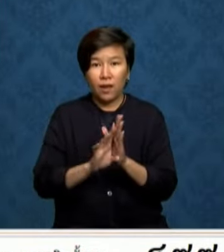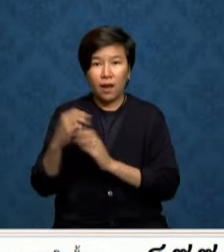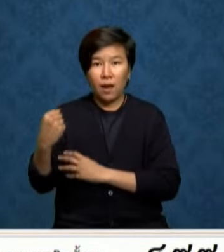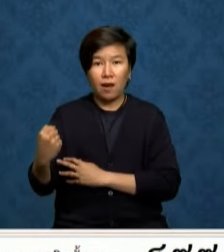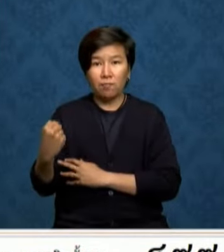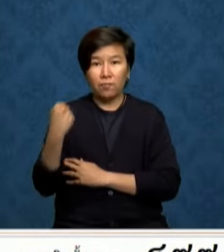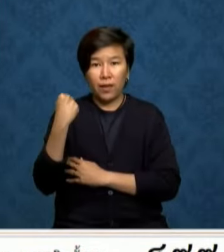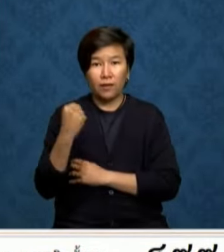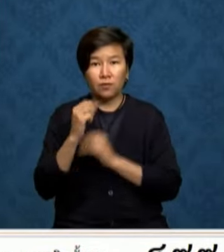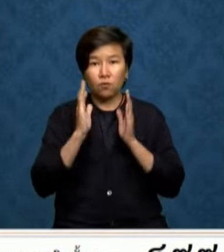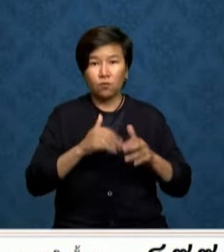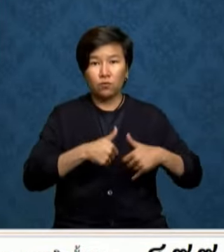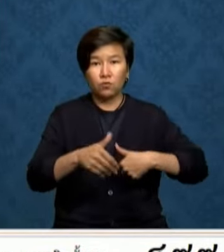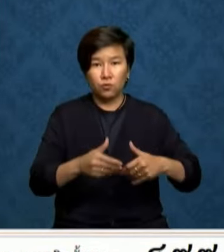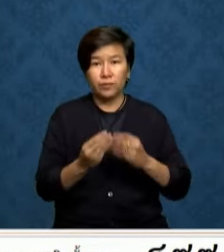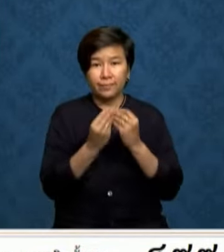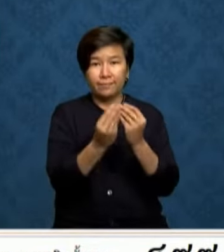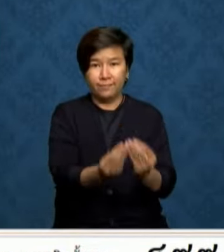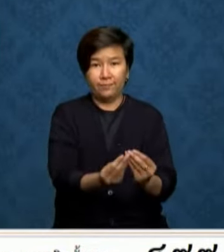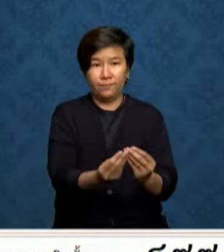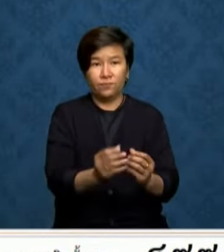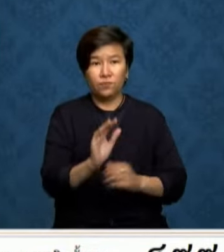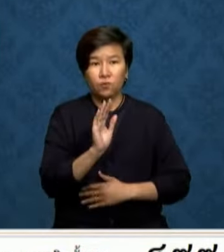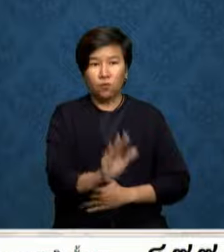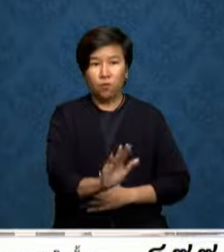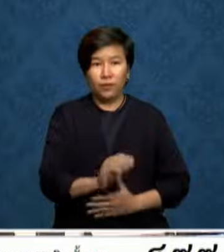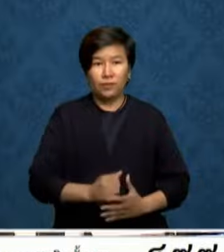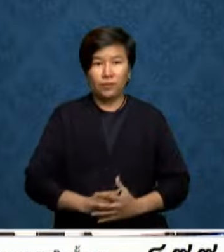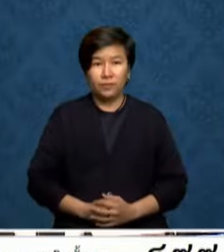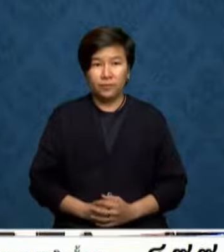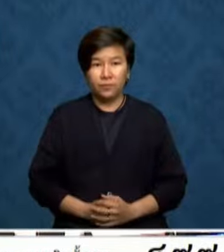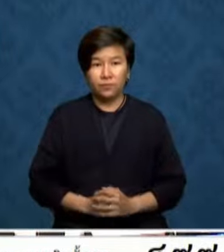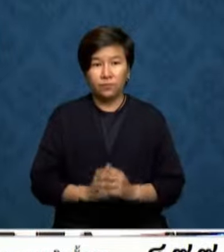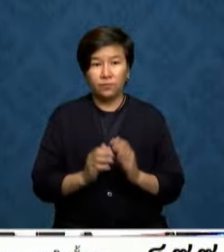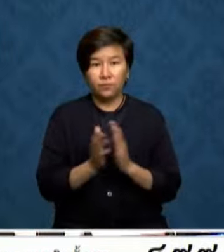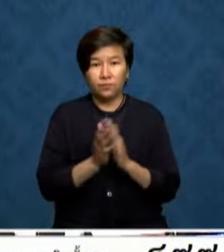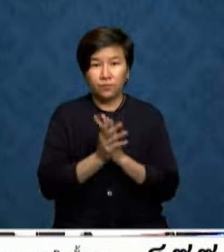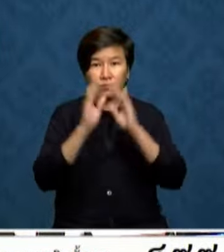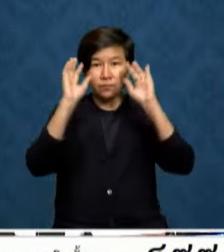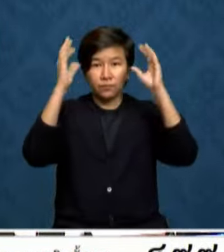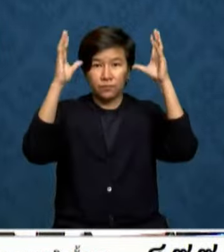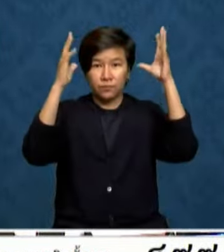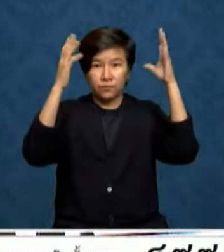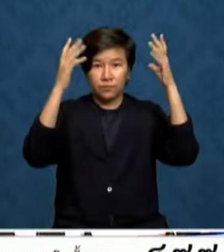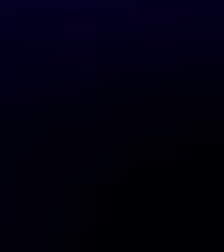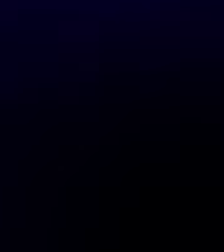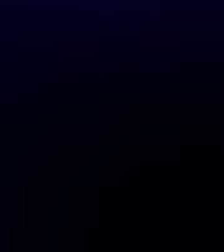เป็นของประชาชนครับ ขอปิดประชุมครับ